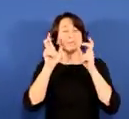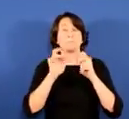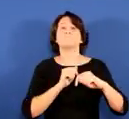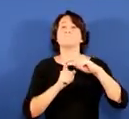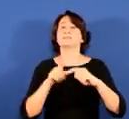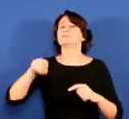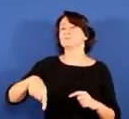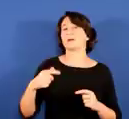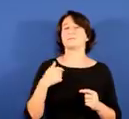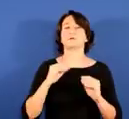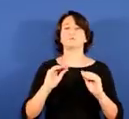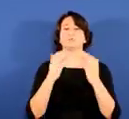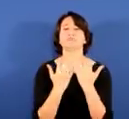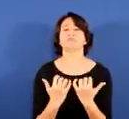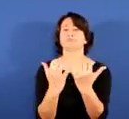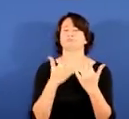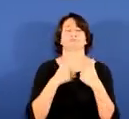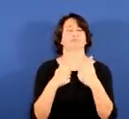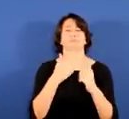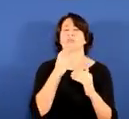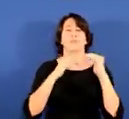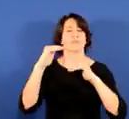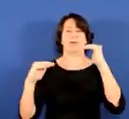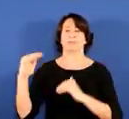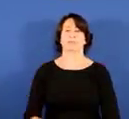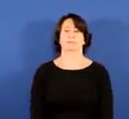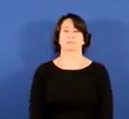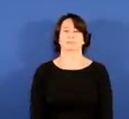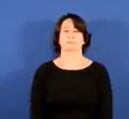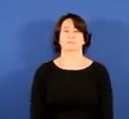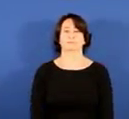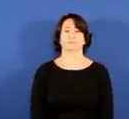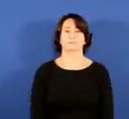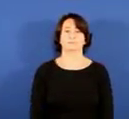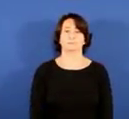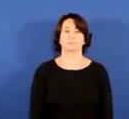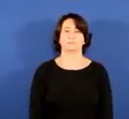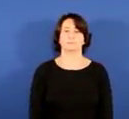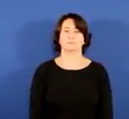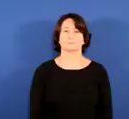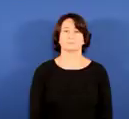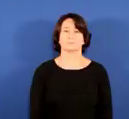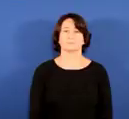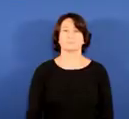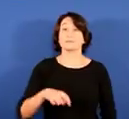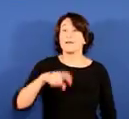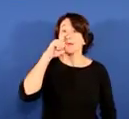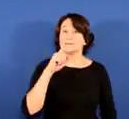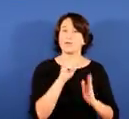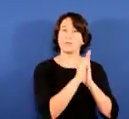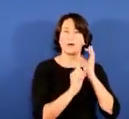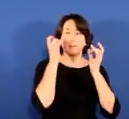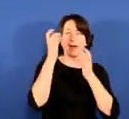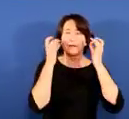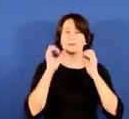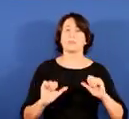antzokietara. Aisialdian, euskaraz gozatzeko aukera eskaini nahi du, eta horretarako hartzaile guztiengana heltzeko moduko programazioa eskaintzen du.